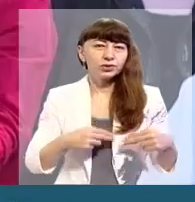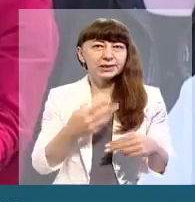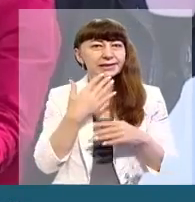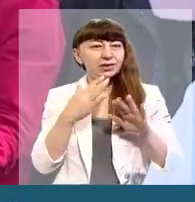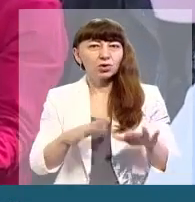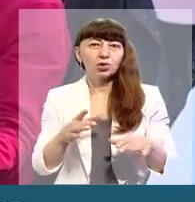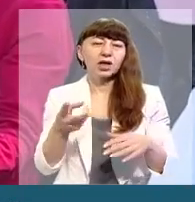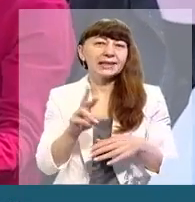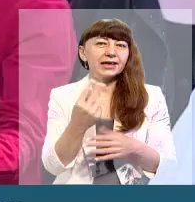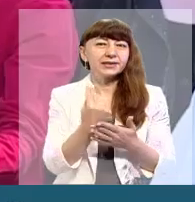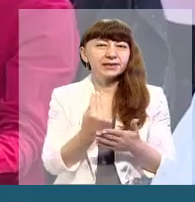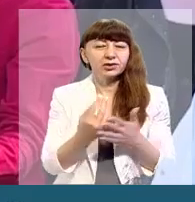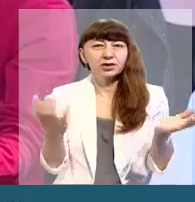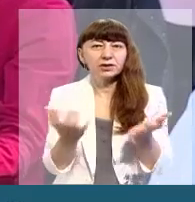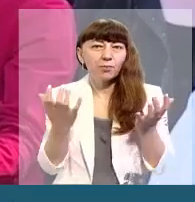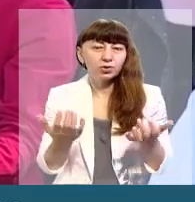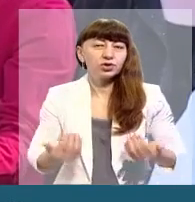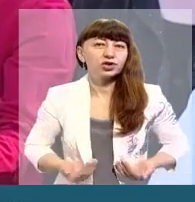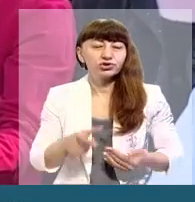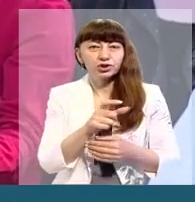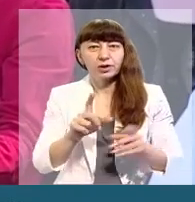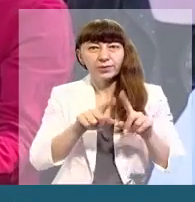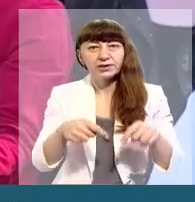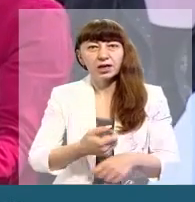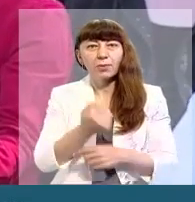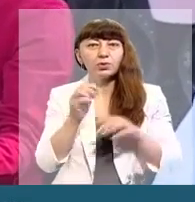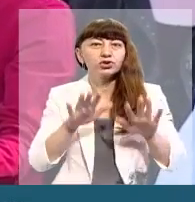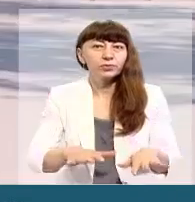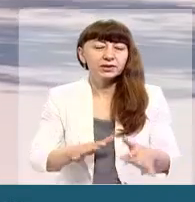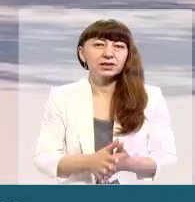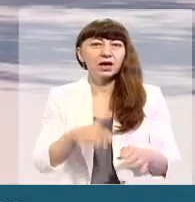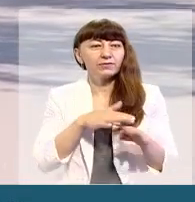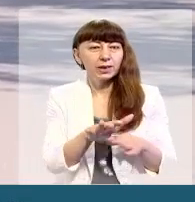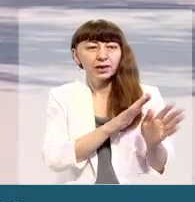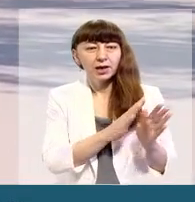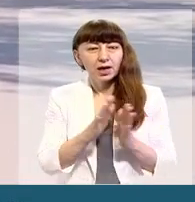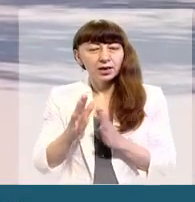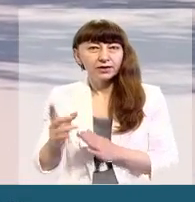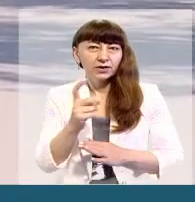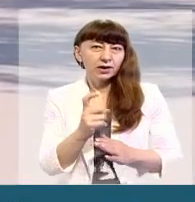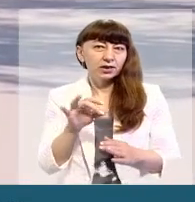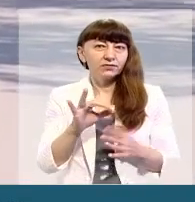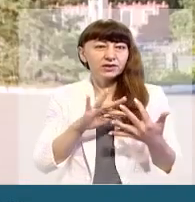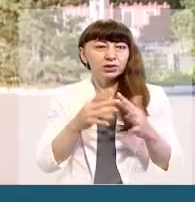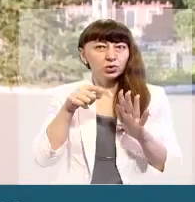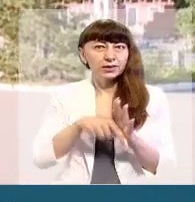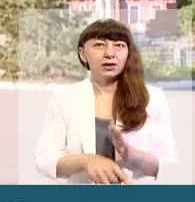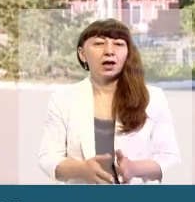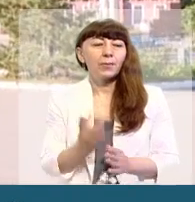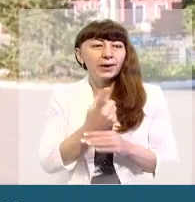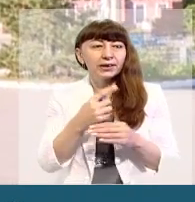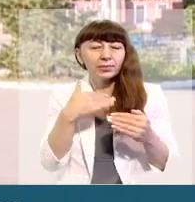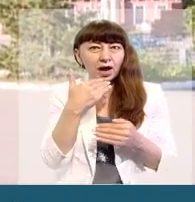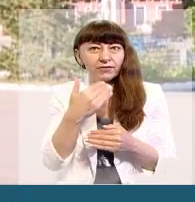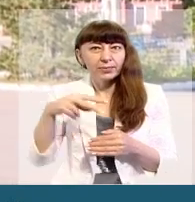не только ради денег. Нужно заботиться о жителях, предоставлять рабочие места, соблюдать порядок и в хозяйстве, и в населенных пунктах. Об этом